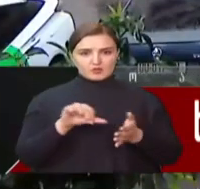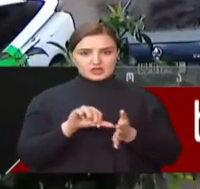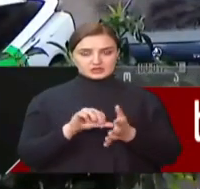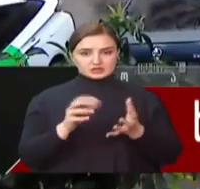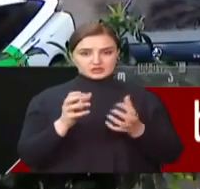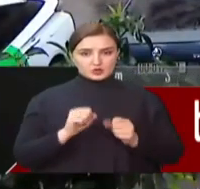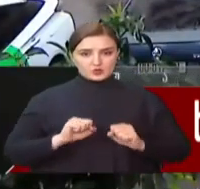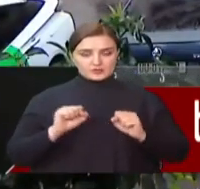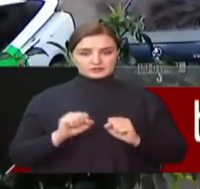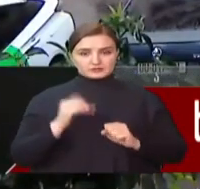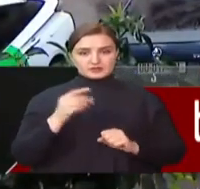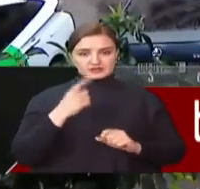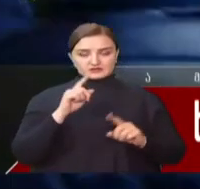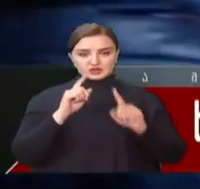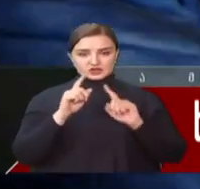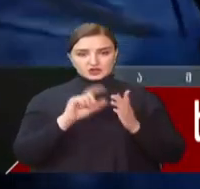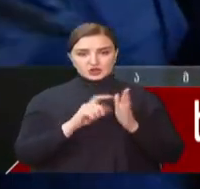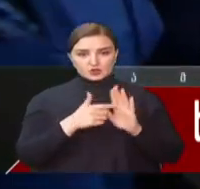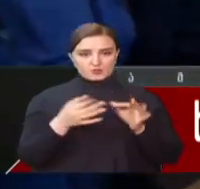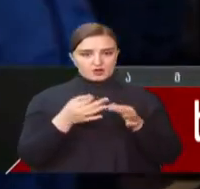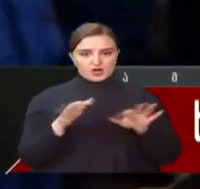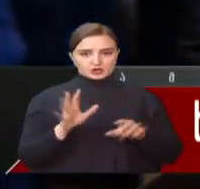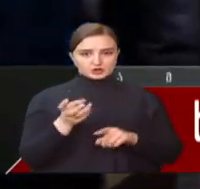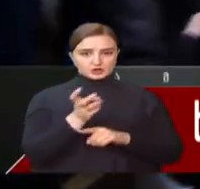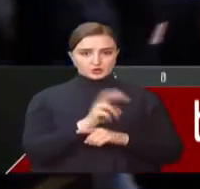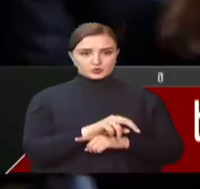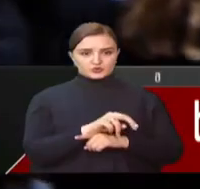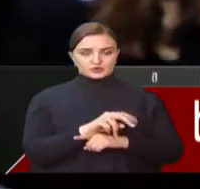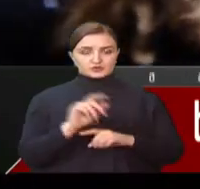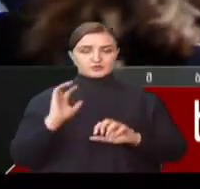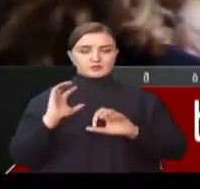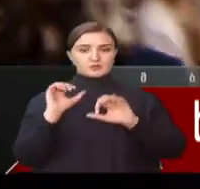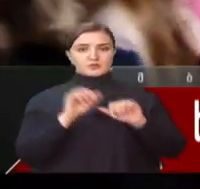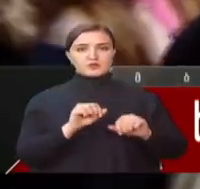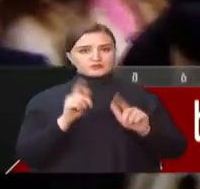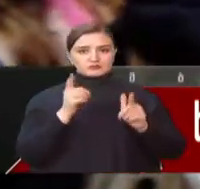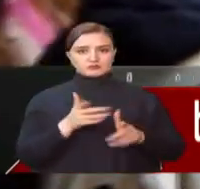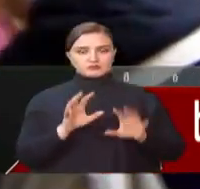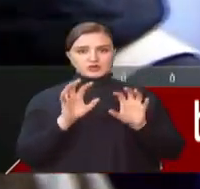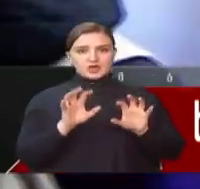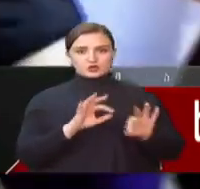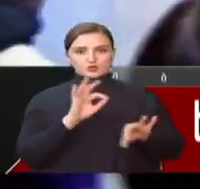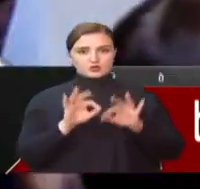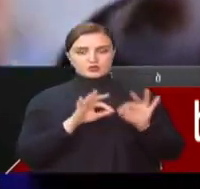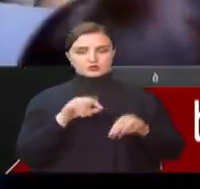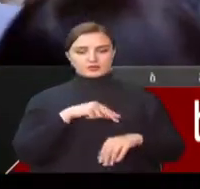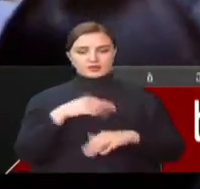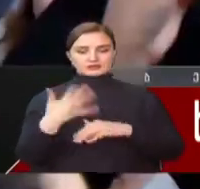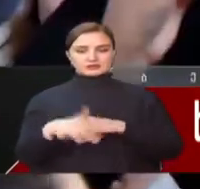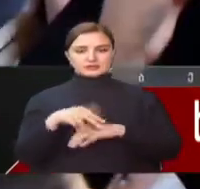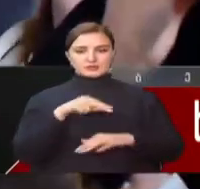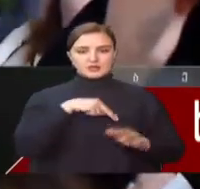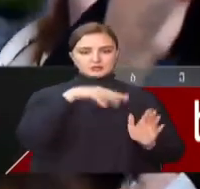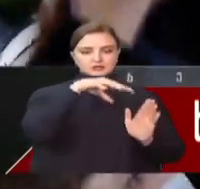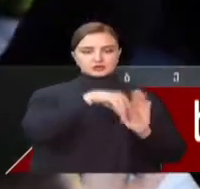ცდილობდა, თუმცა მათ თქვეს, რომ ხდომაზე არ შეუშვეს. Მათი ნაწილი, რომლებიც მხარს არ უჭერენ ინიცირებულ პროექტებს, პარლამენტს გარეთ და პარლამენტში